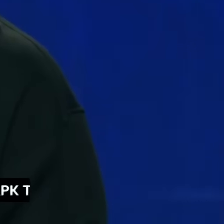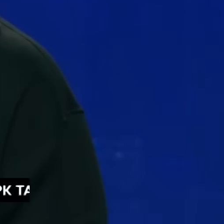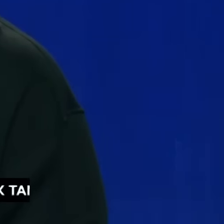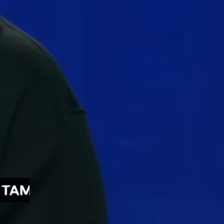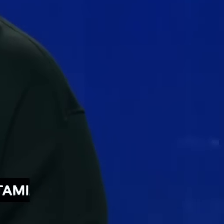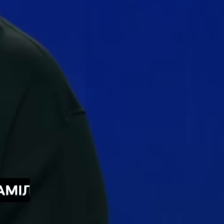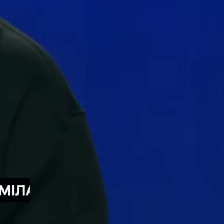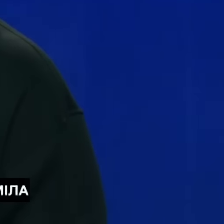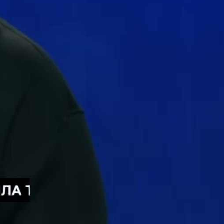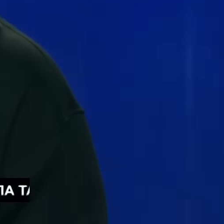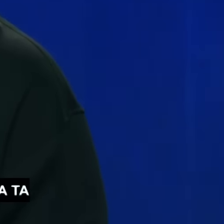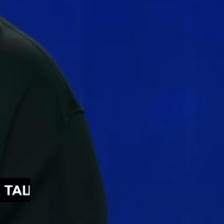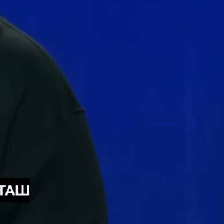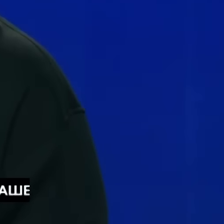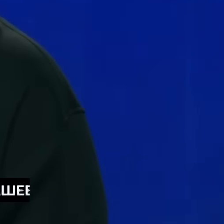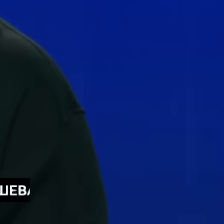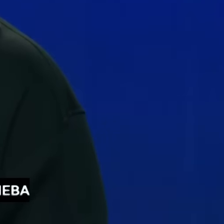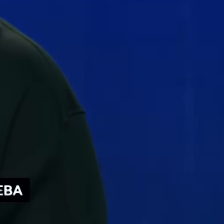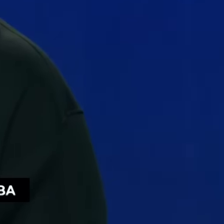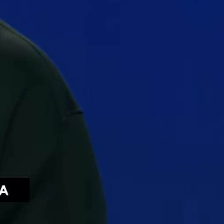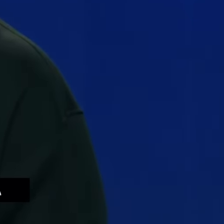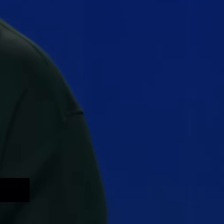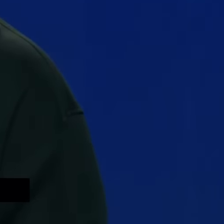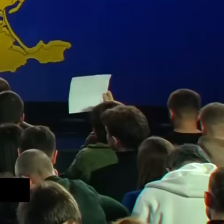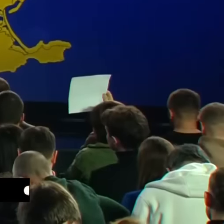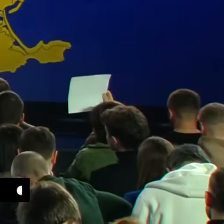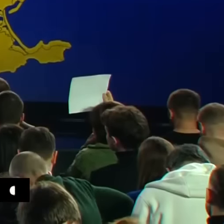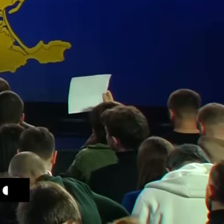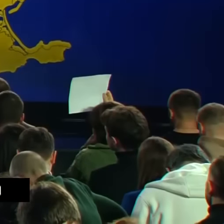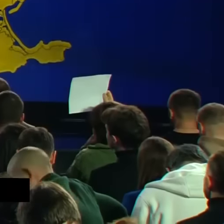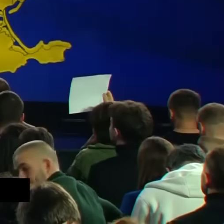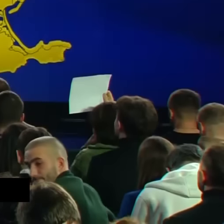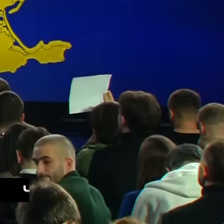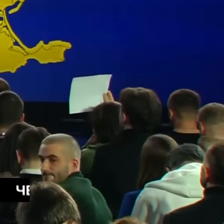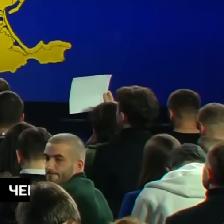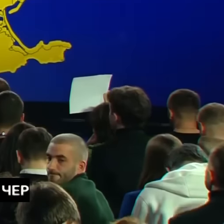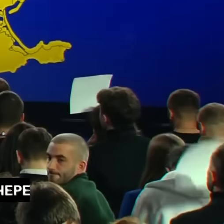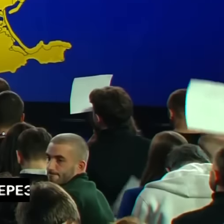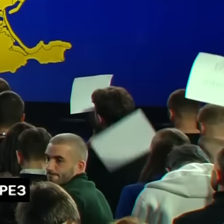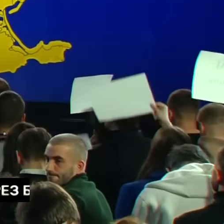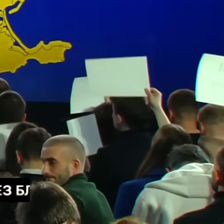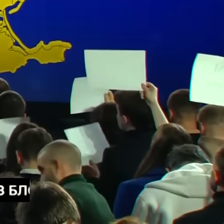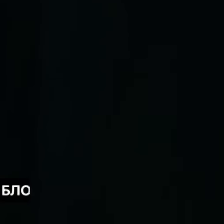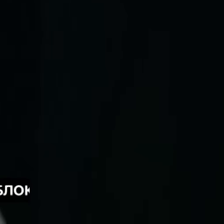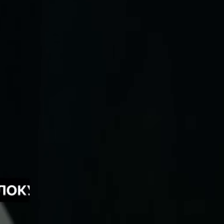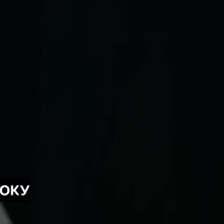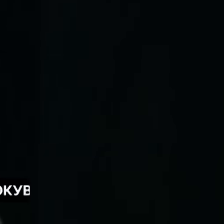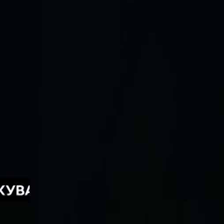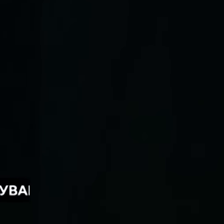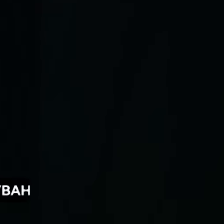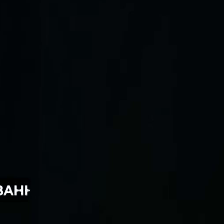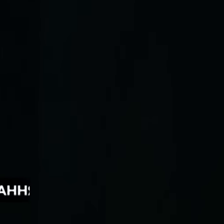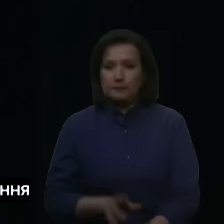достатньо непоганої кількості наших хлопців, щоб їх повернути. Дай Бог